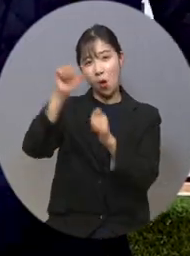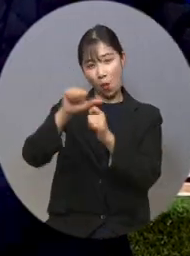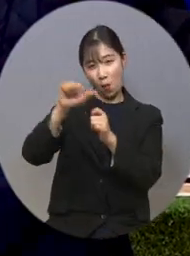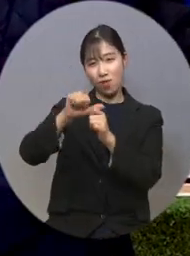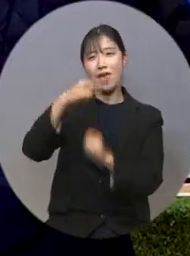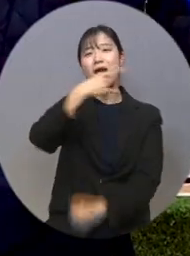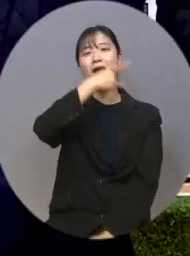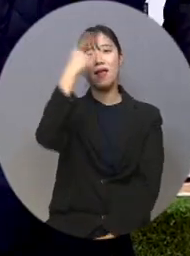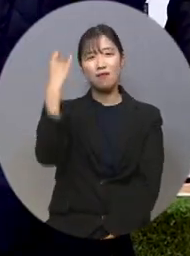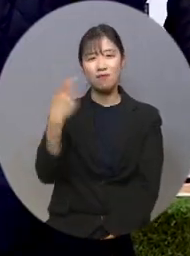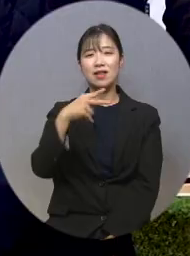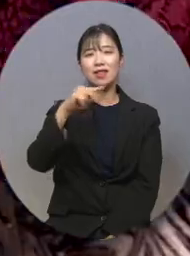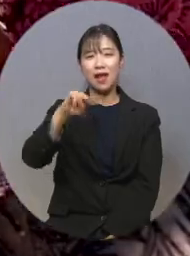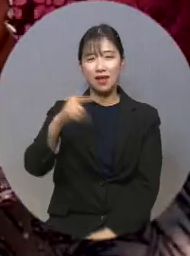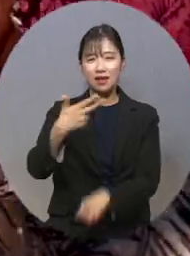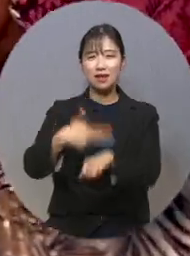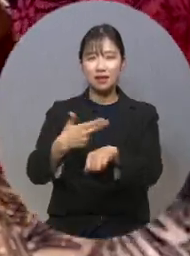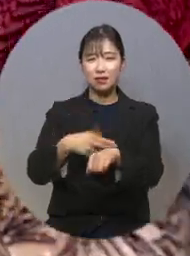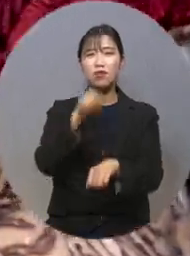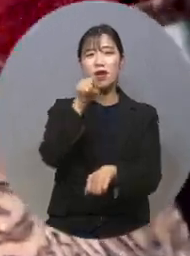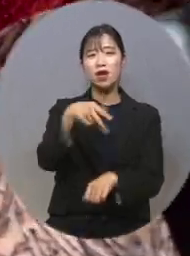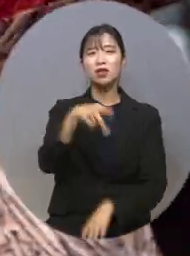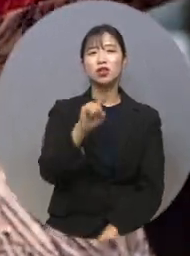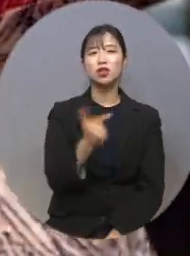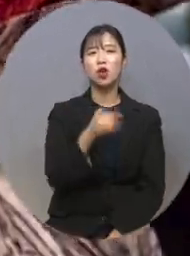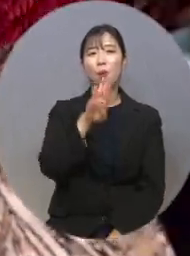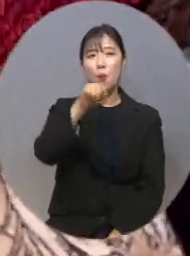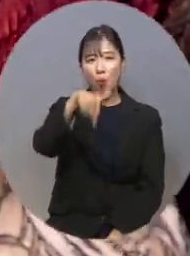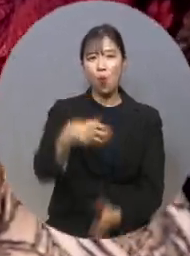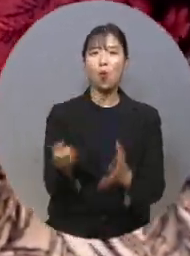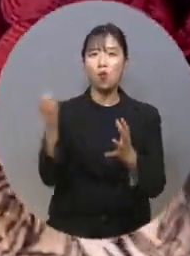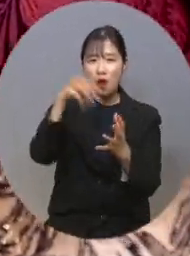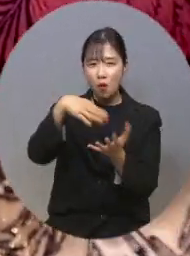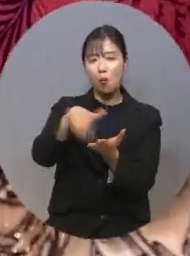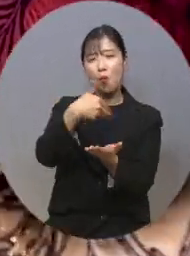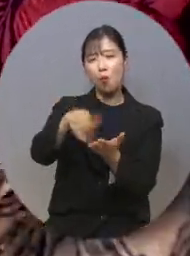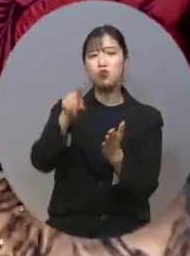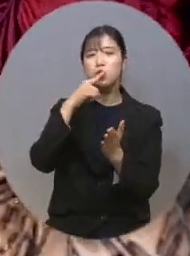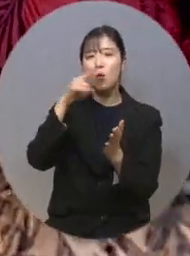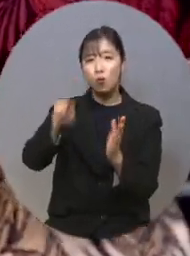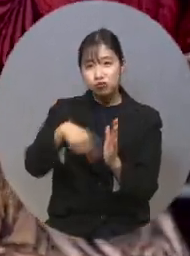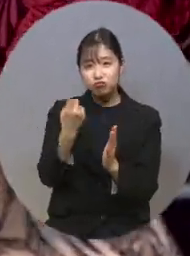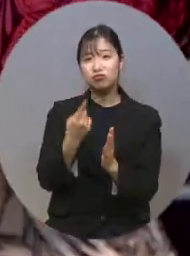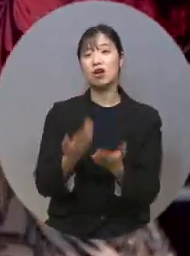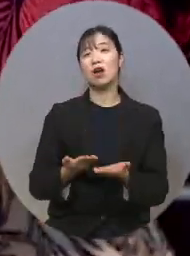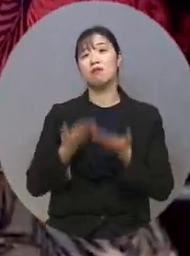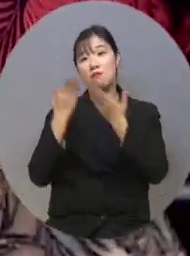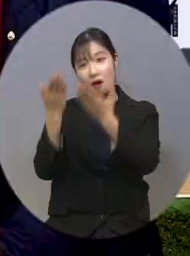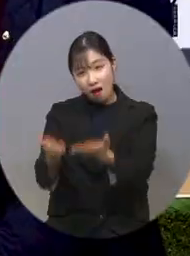할머니가 다산 선생님께 이 전복을 넣은 볶음 고추장을 만들어서 드림으로 해서